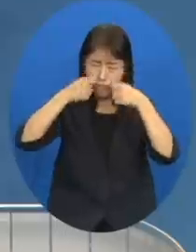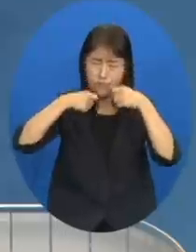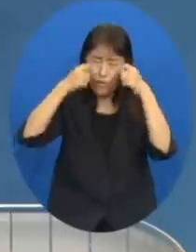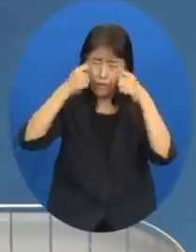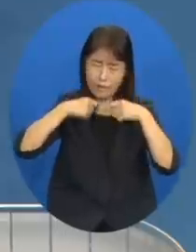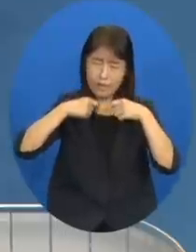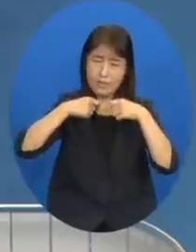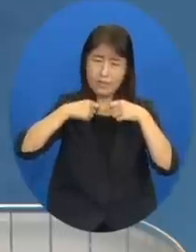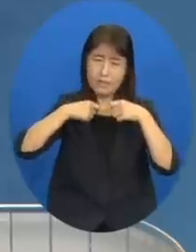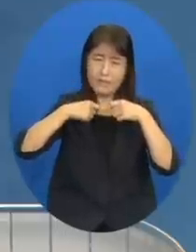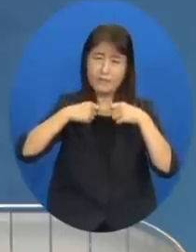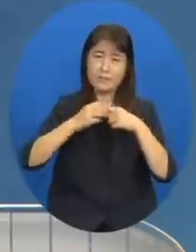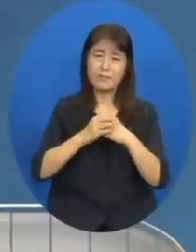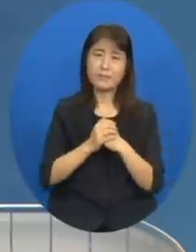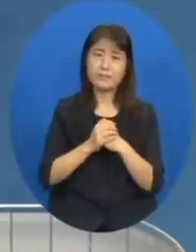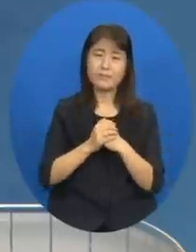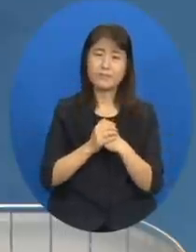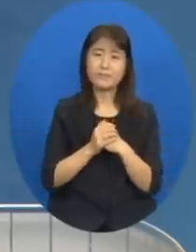전해집니다